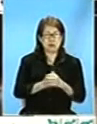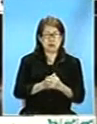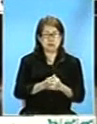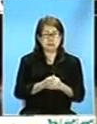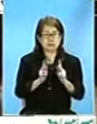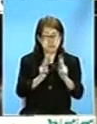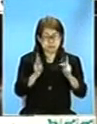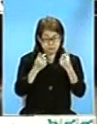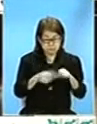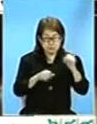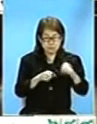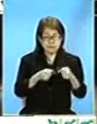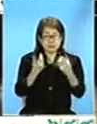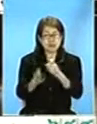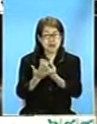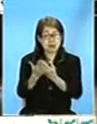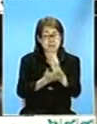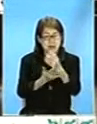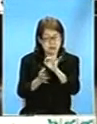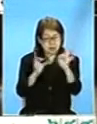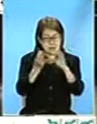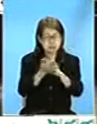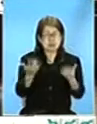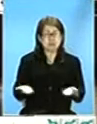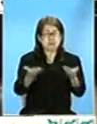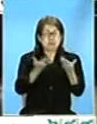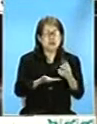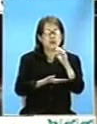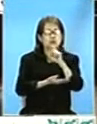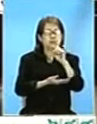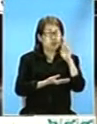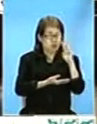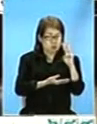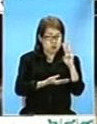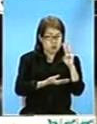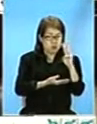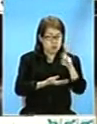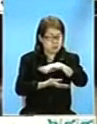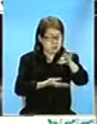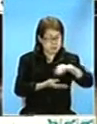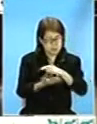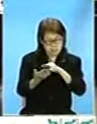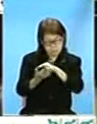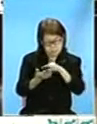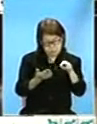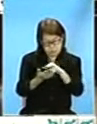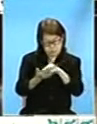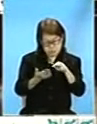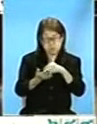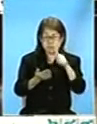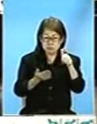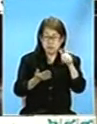ผ่านกระบวนการสรรหาแล้วนะครับแล้วถึงเอามาให้วุฒิเลือกไม่ได้เลือกแล้วครับเห็นช